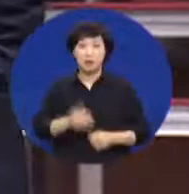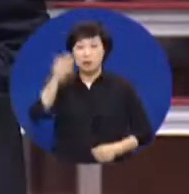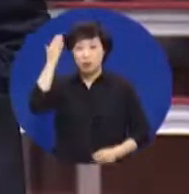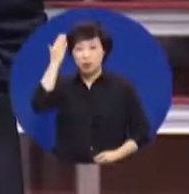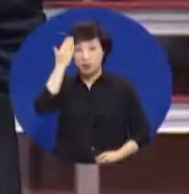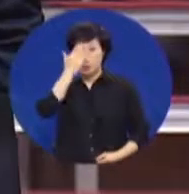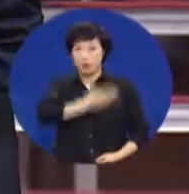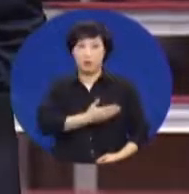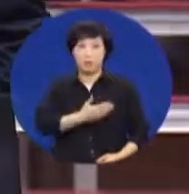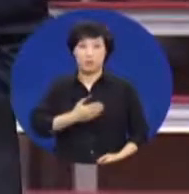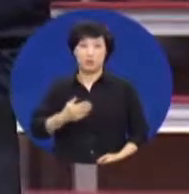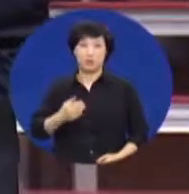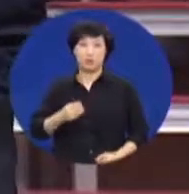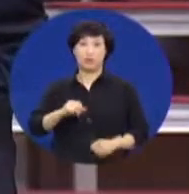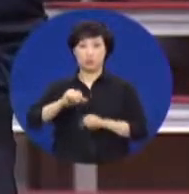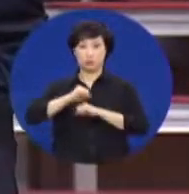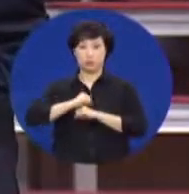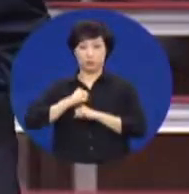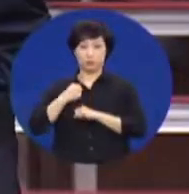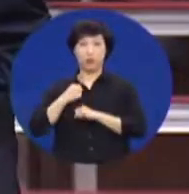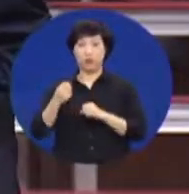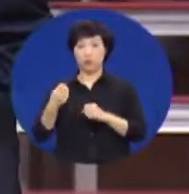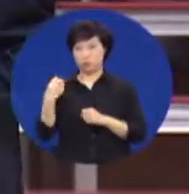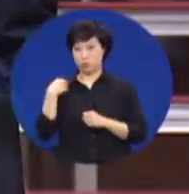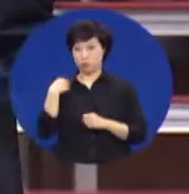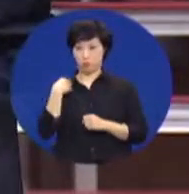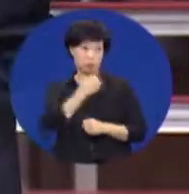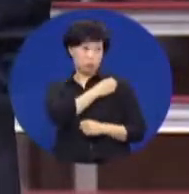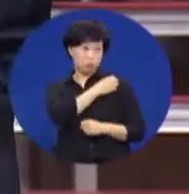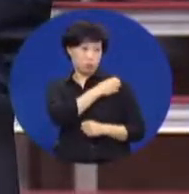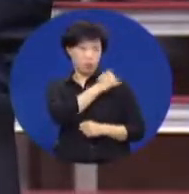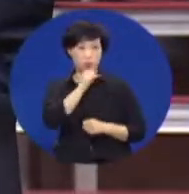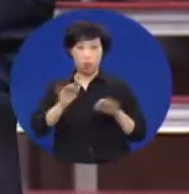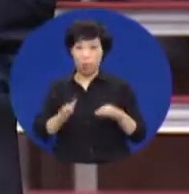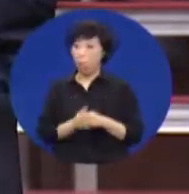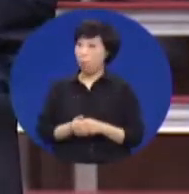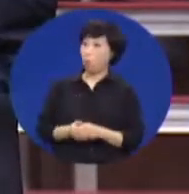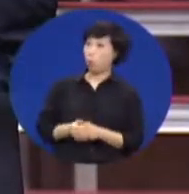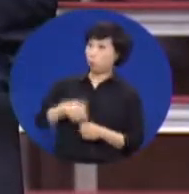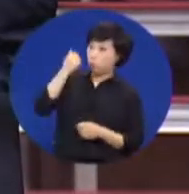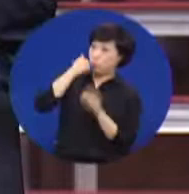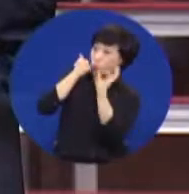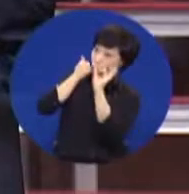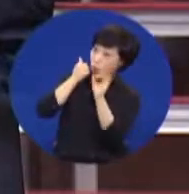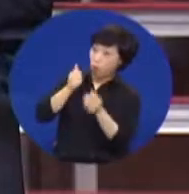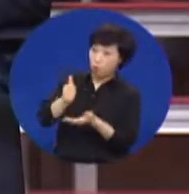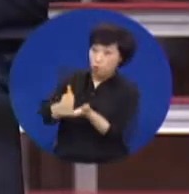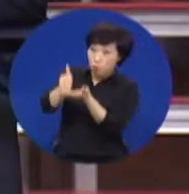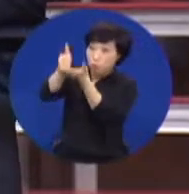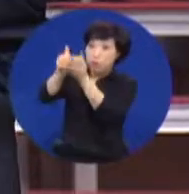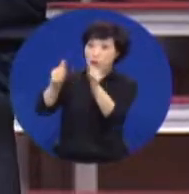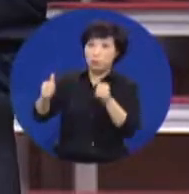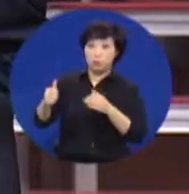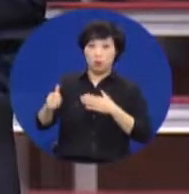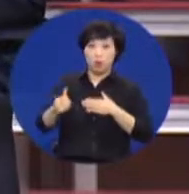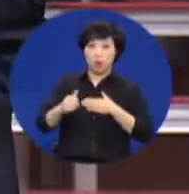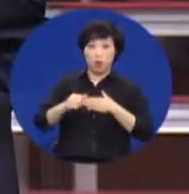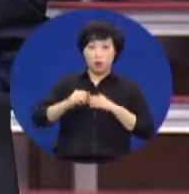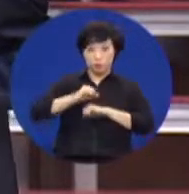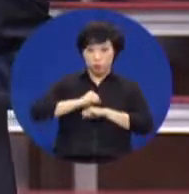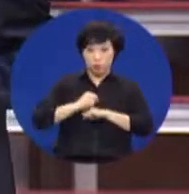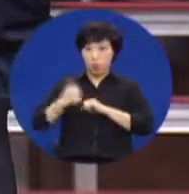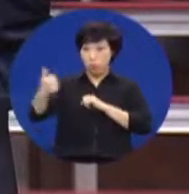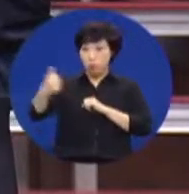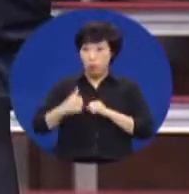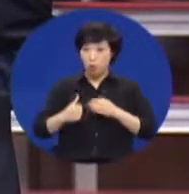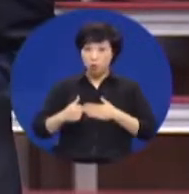꼬목 입고 계급장을 달았는데 상당히 높으신 분이 와서 우리 대문에서